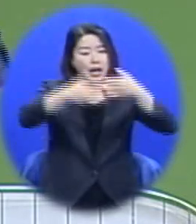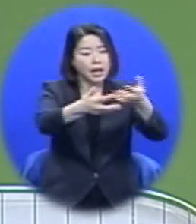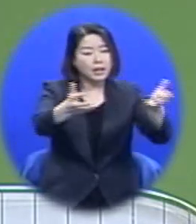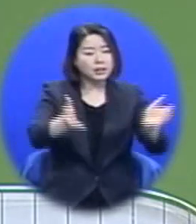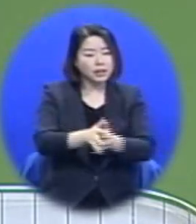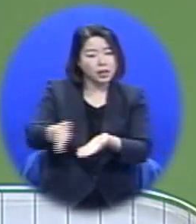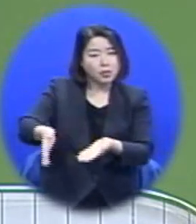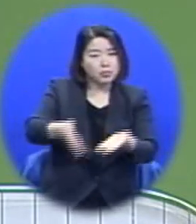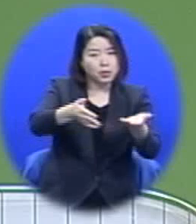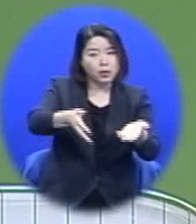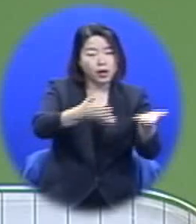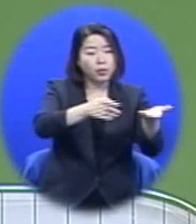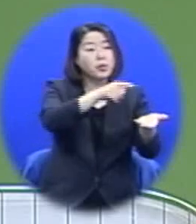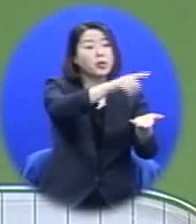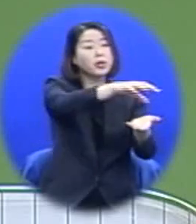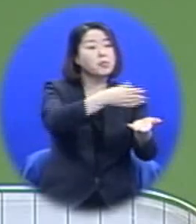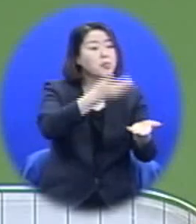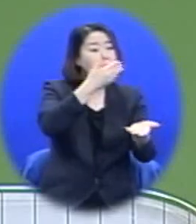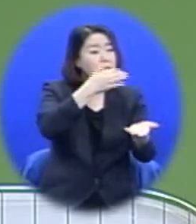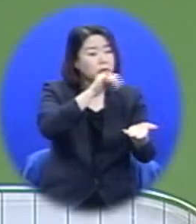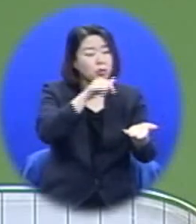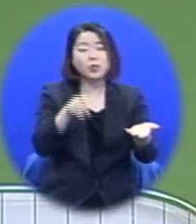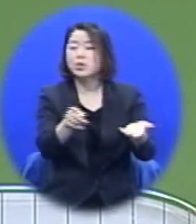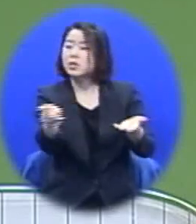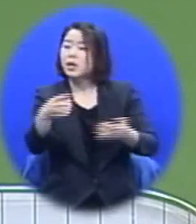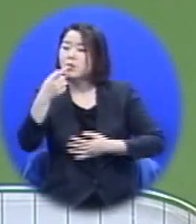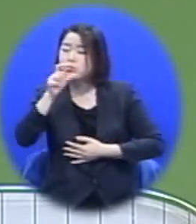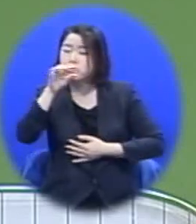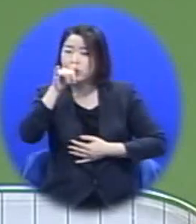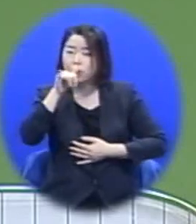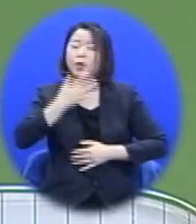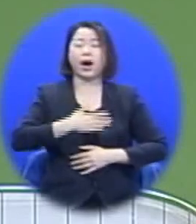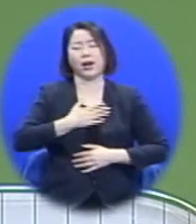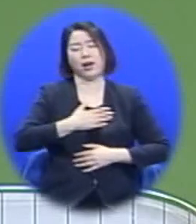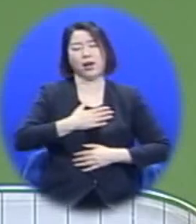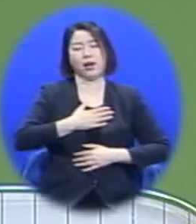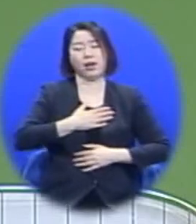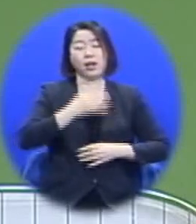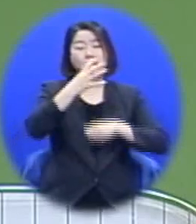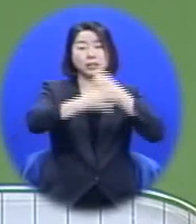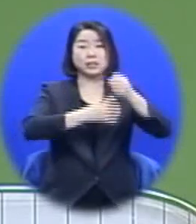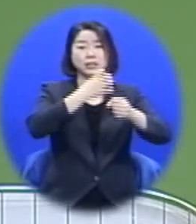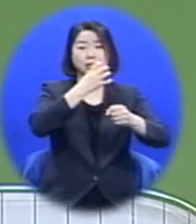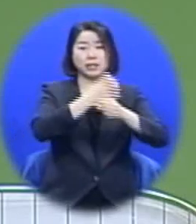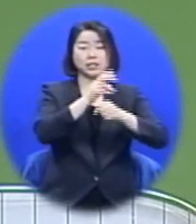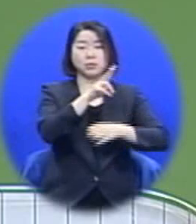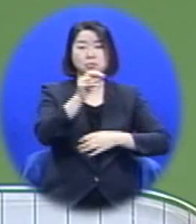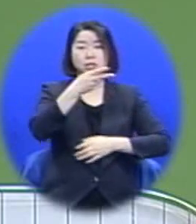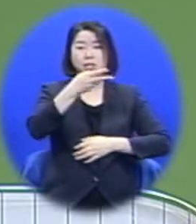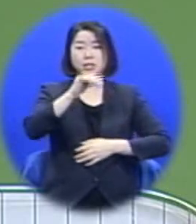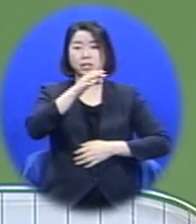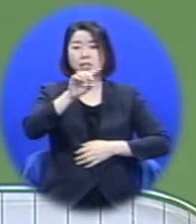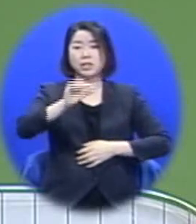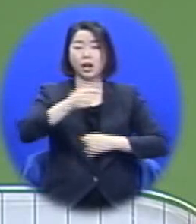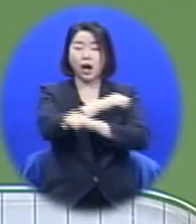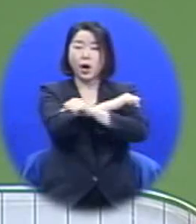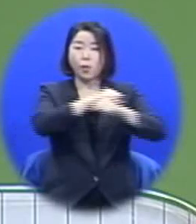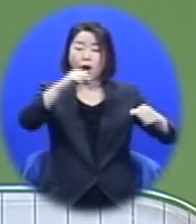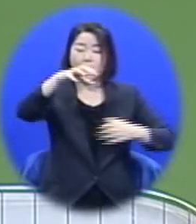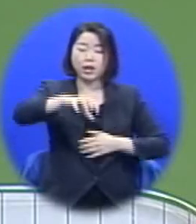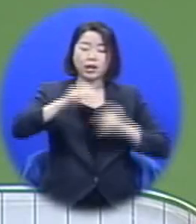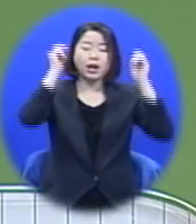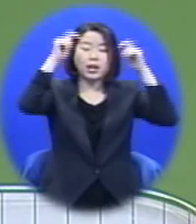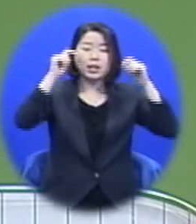감에 먹을 게 있고 저 를 가면 물이 있고 목자가 그래서 그 40년 미디안 광야 끼를 양대 들먹이는